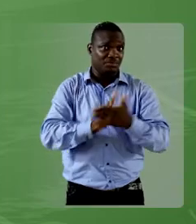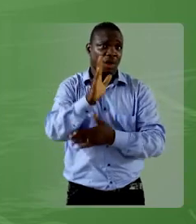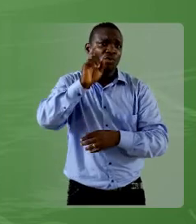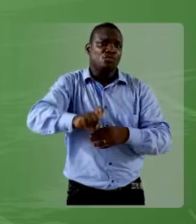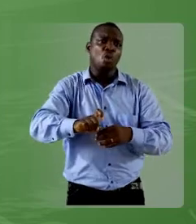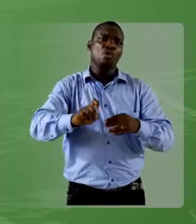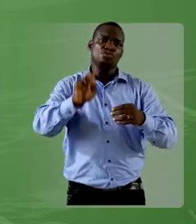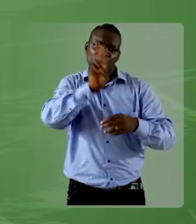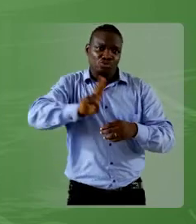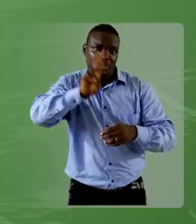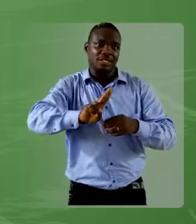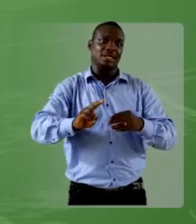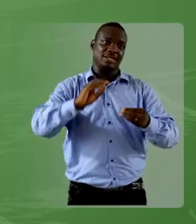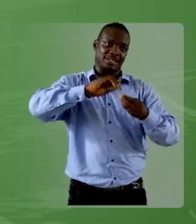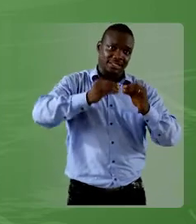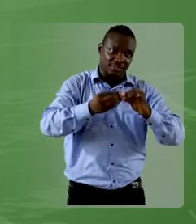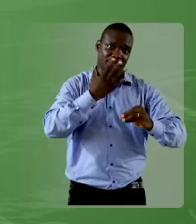chiffres et les lettres.